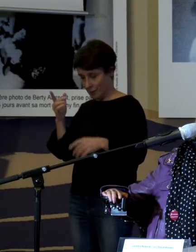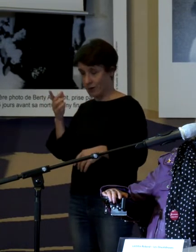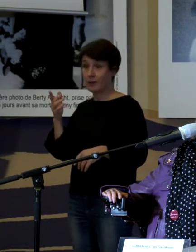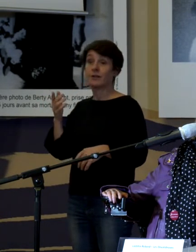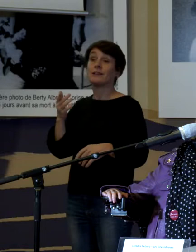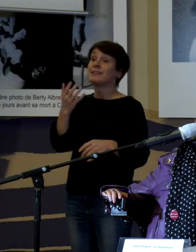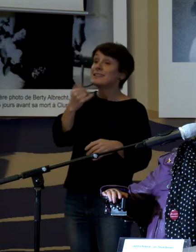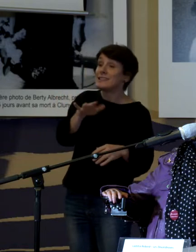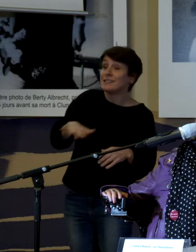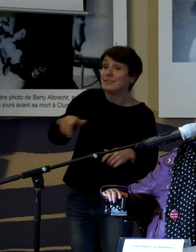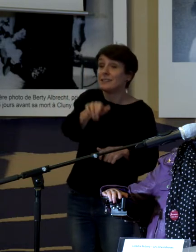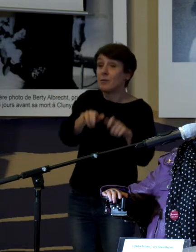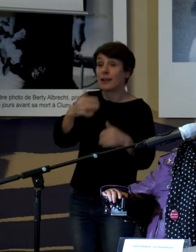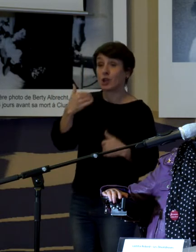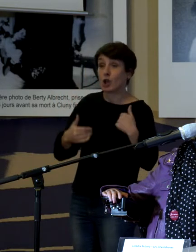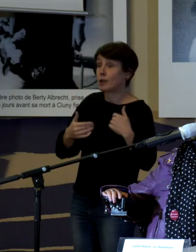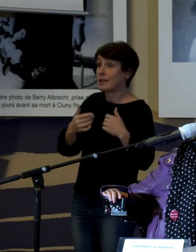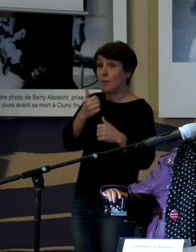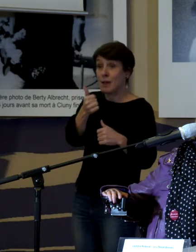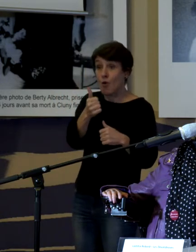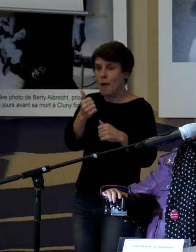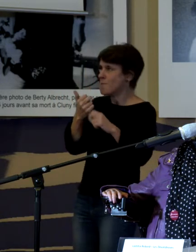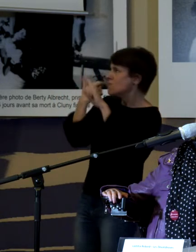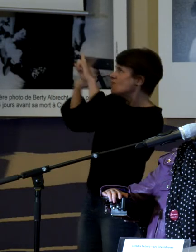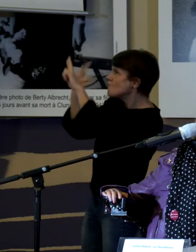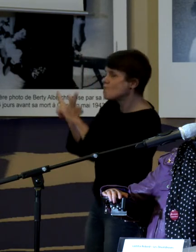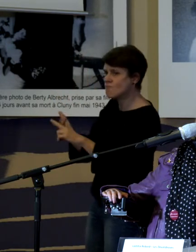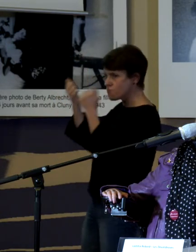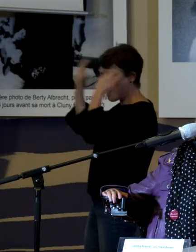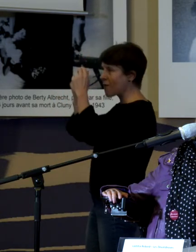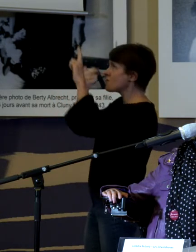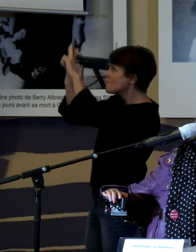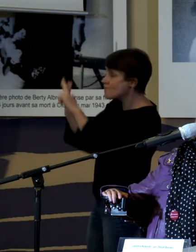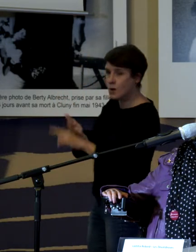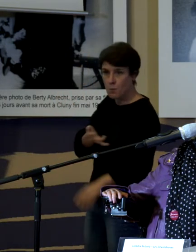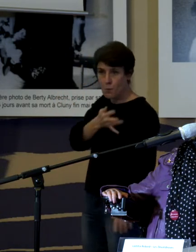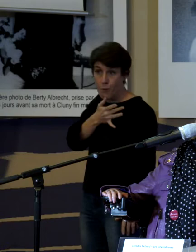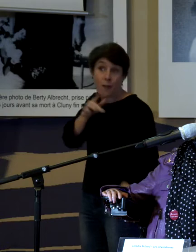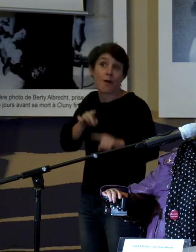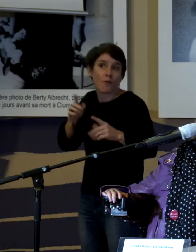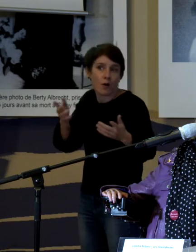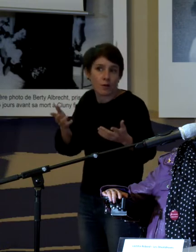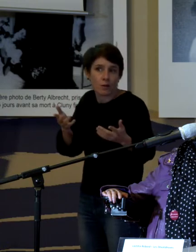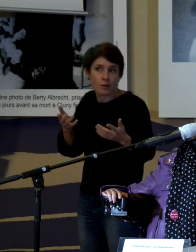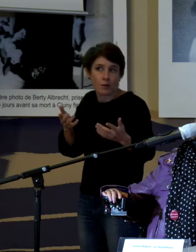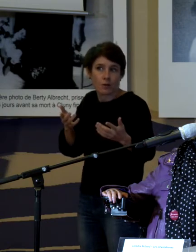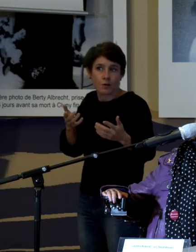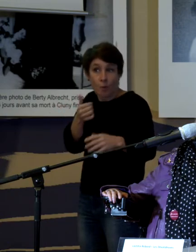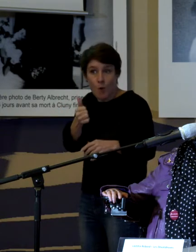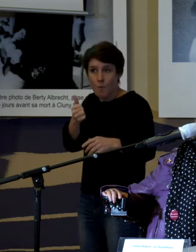discours à leur disposition, n'ont pas de ressources qui leur permettent de déconstruire et